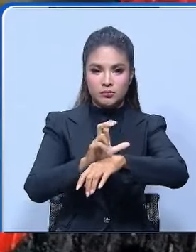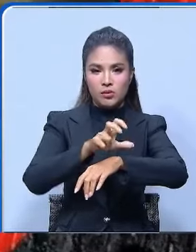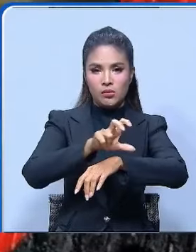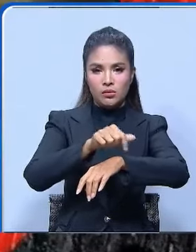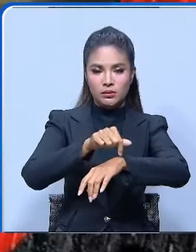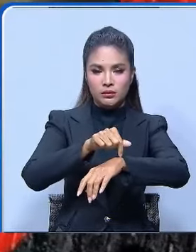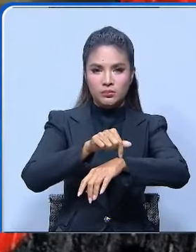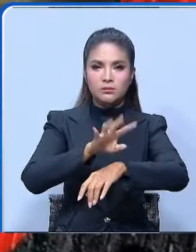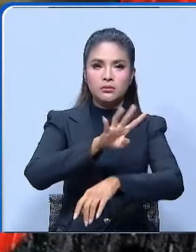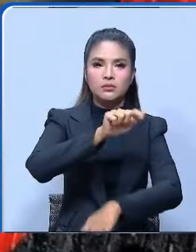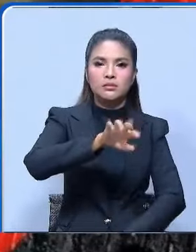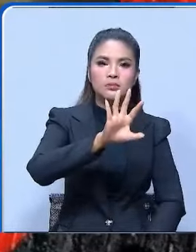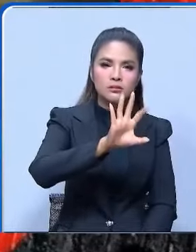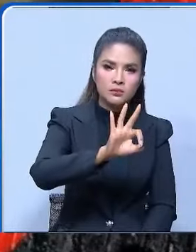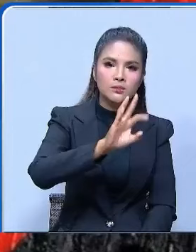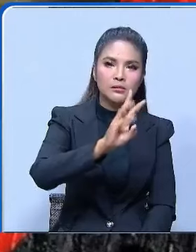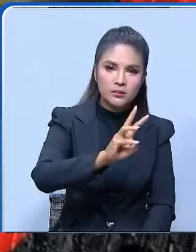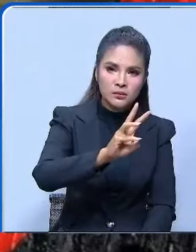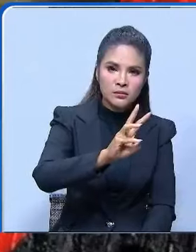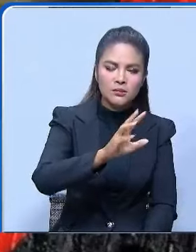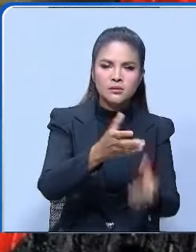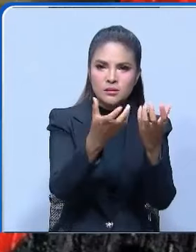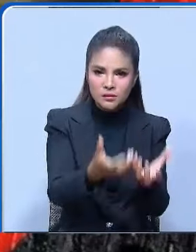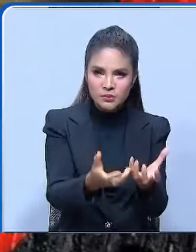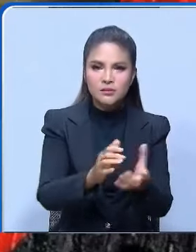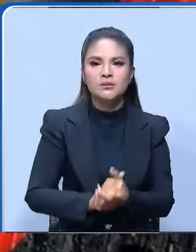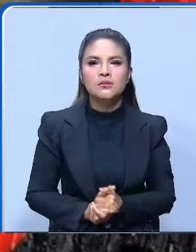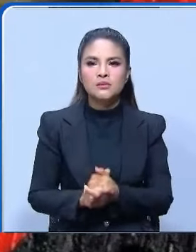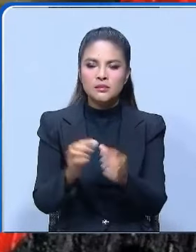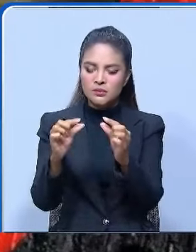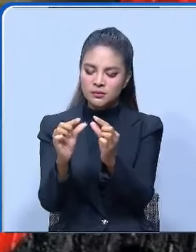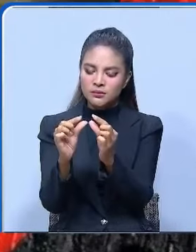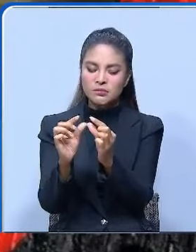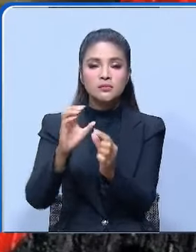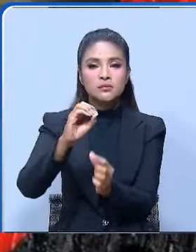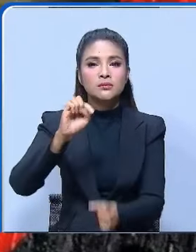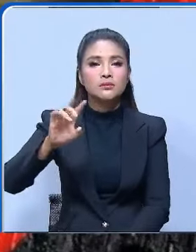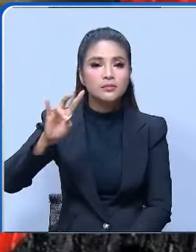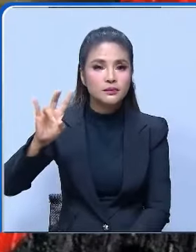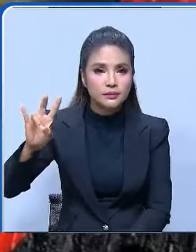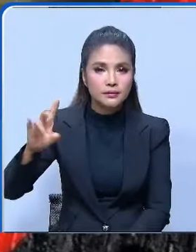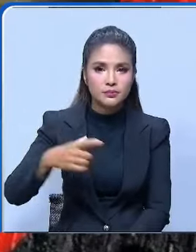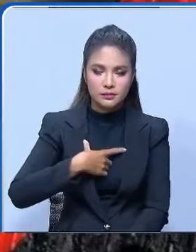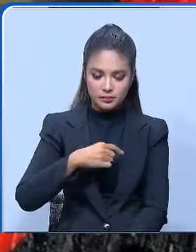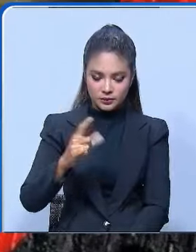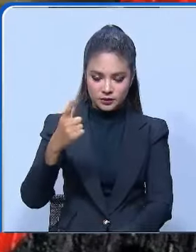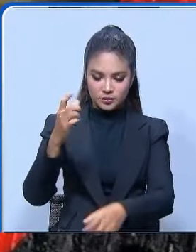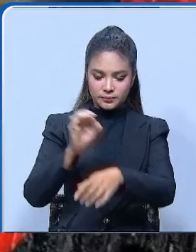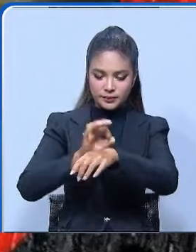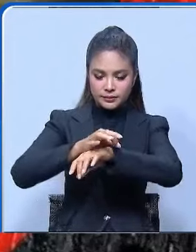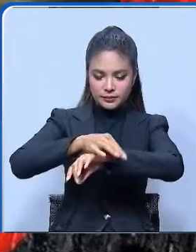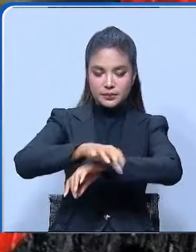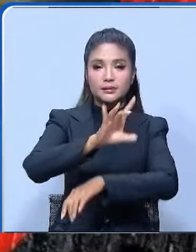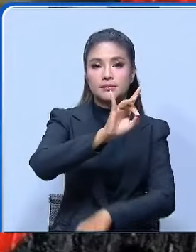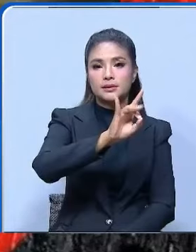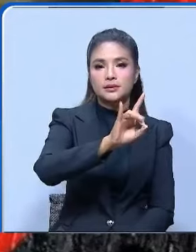มกำไรข้อมือตราไข่น้ำหนัก 0.77 กรัมทองรูปพรรณประเภทลูกปัด8เม็ดน้ำหนัก 1.19 กรัม